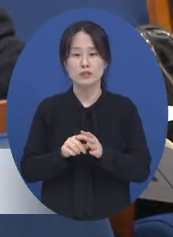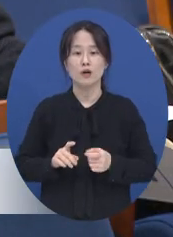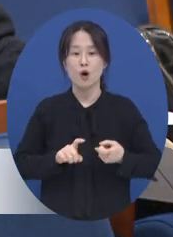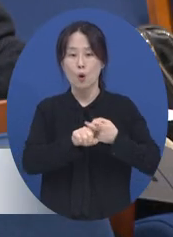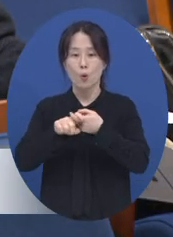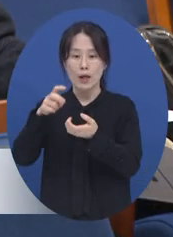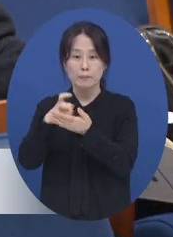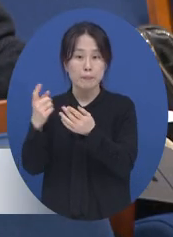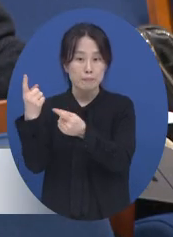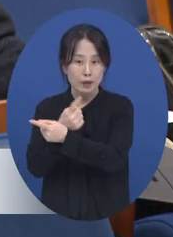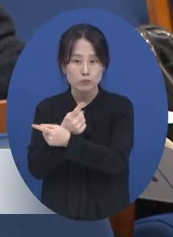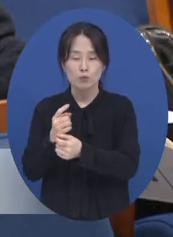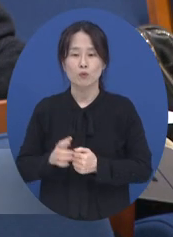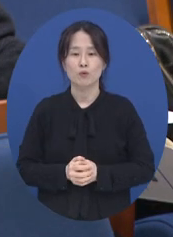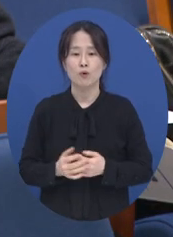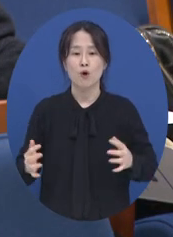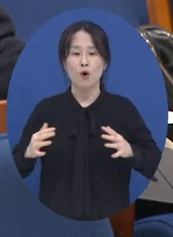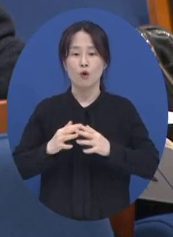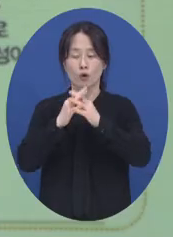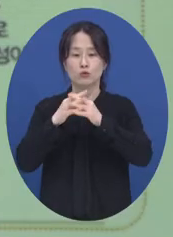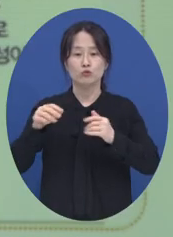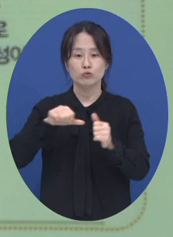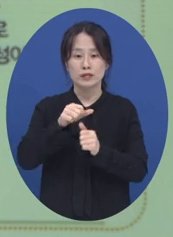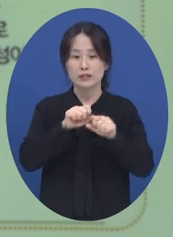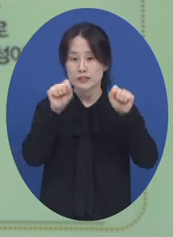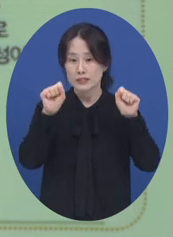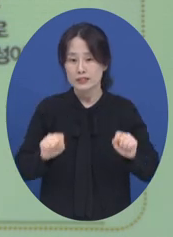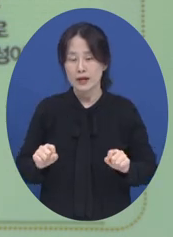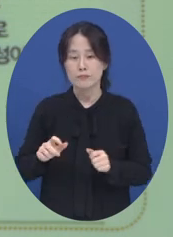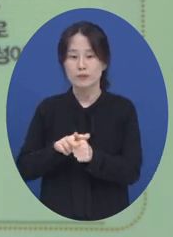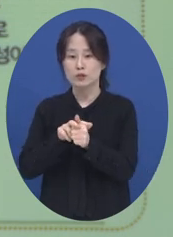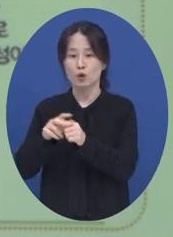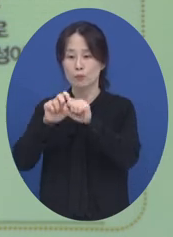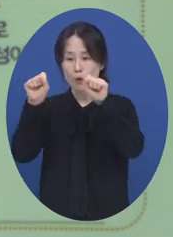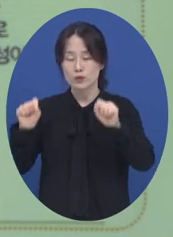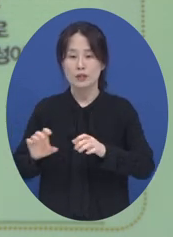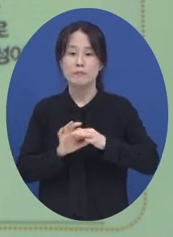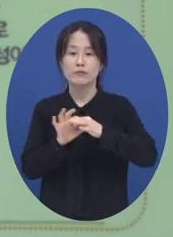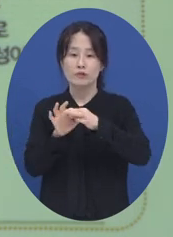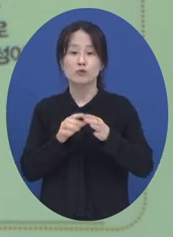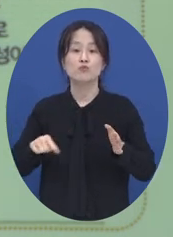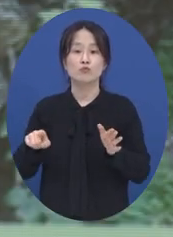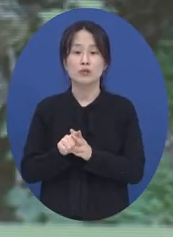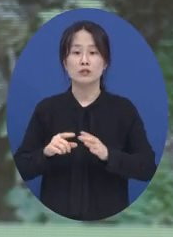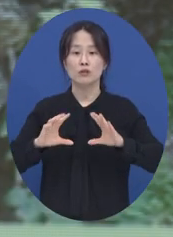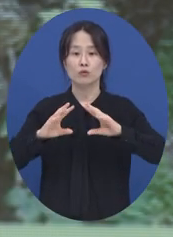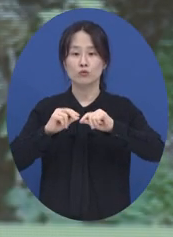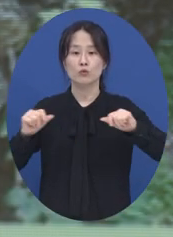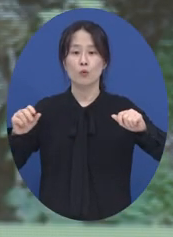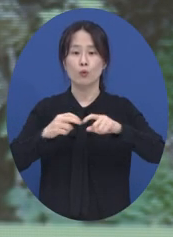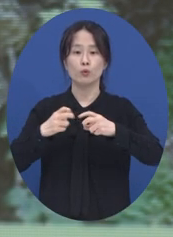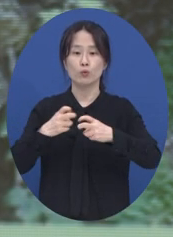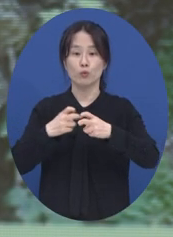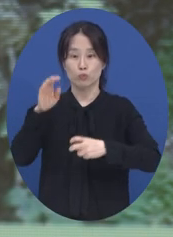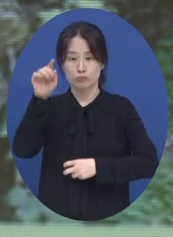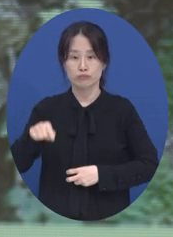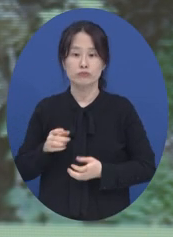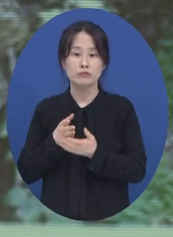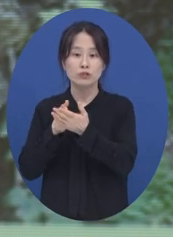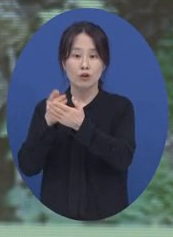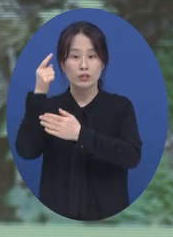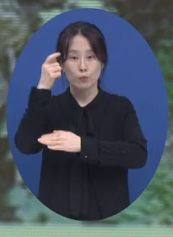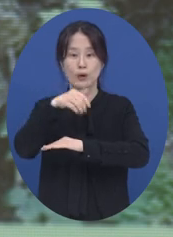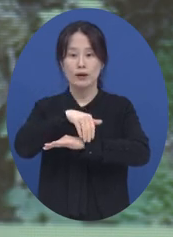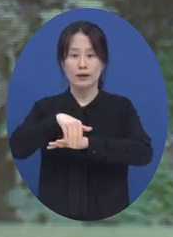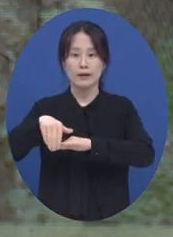관련 법령을 개정하고 건축 행정시스템과 시설물 정보 관리 시스템을 연기할 수 있도록 국토교통부에 건의할